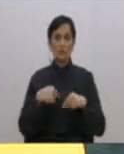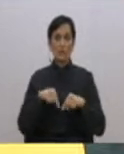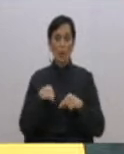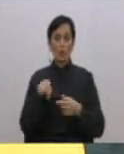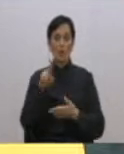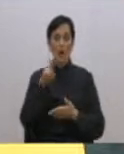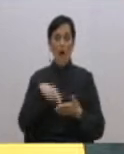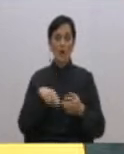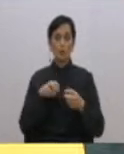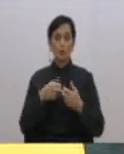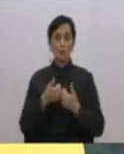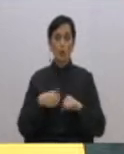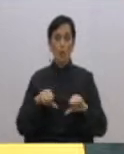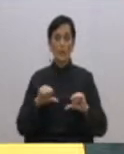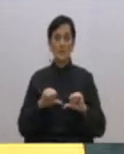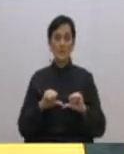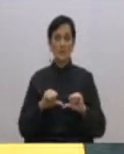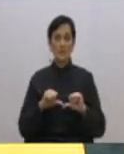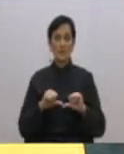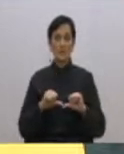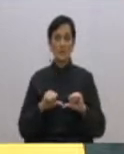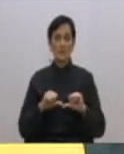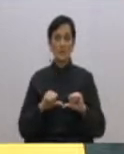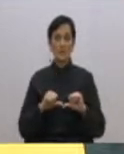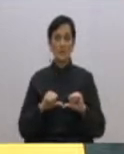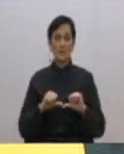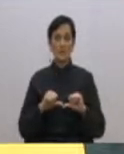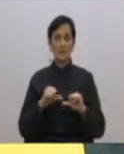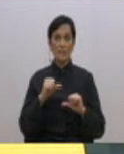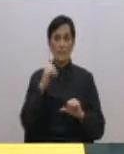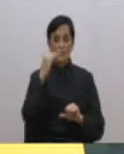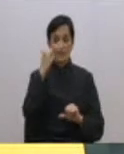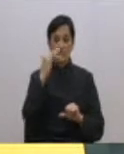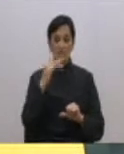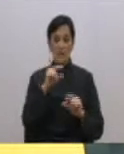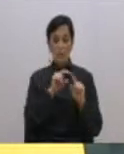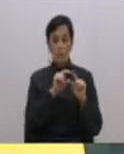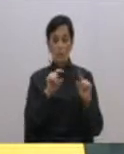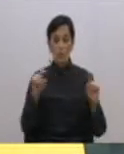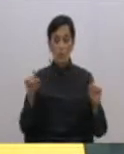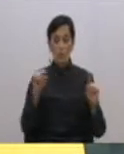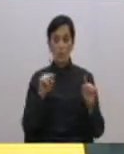აკრედიტაციის კომისიას. Კერძოდ, ზემოხსენებული მუხლი